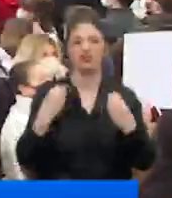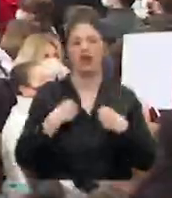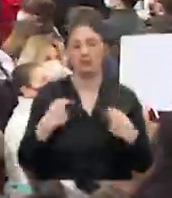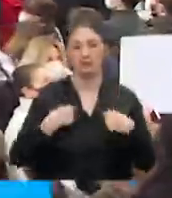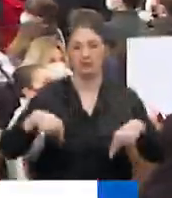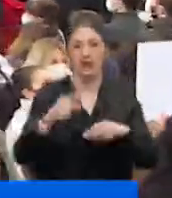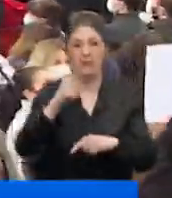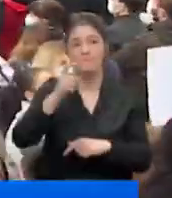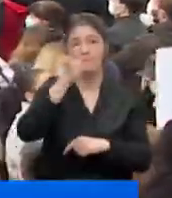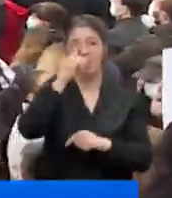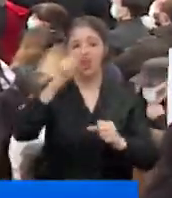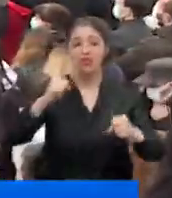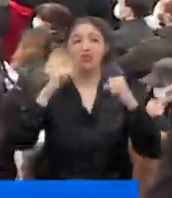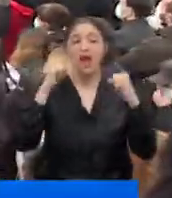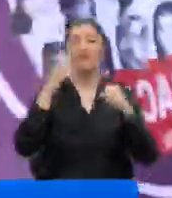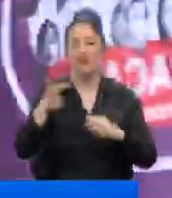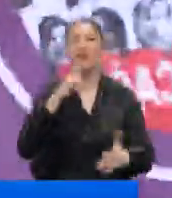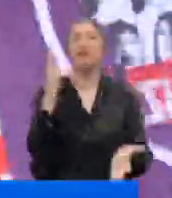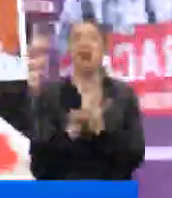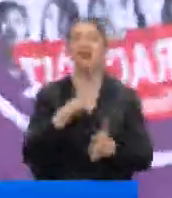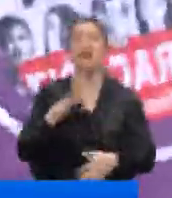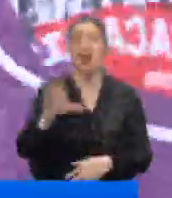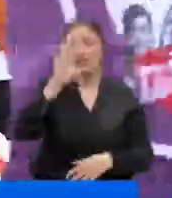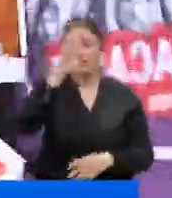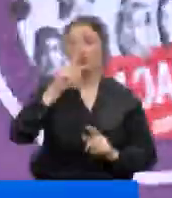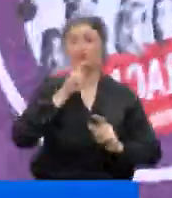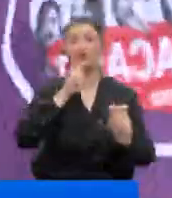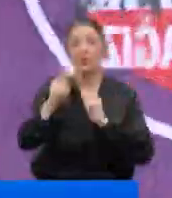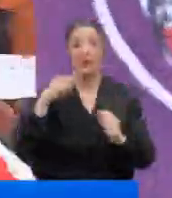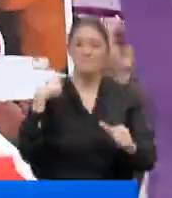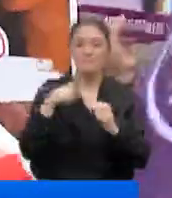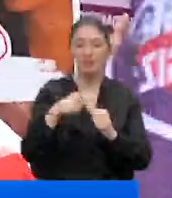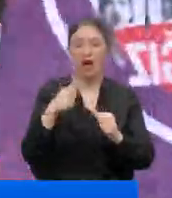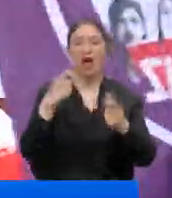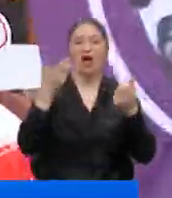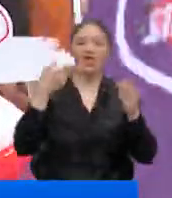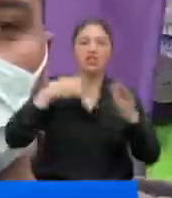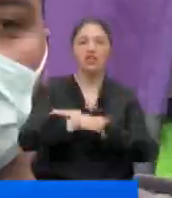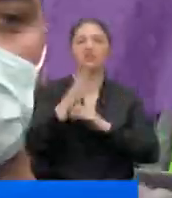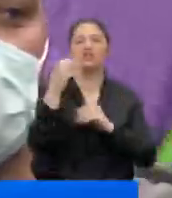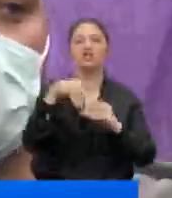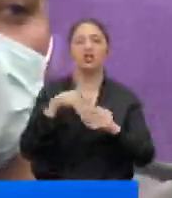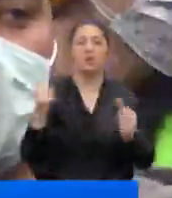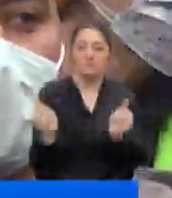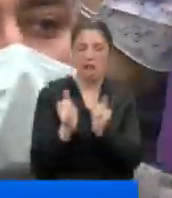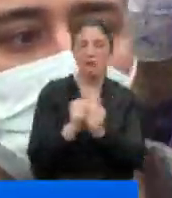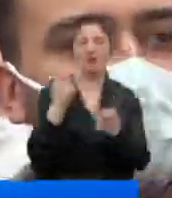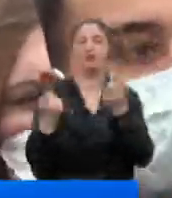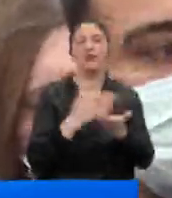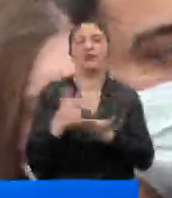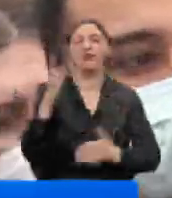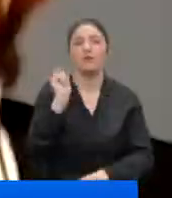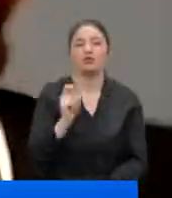bize. Beşiktaş taraftarları da kararlı. İstanbul Sözleşmesi'nin yeniden yürürlüğe girmesi için yan yana çalışmaya